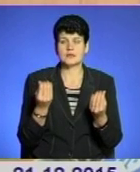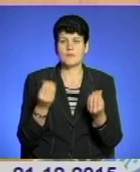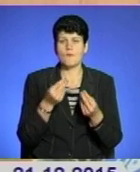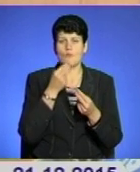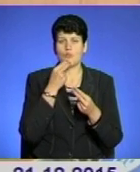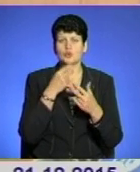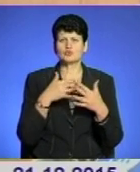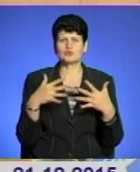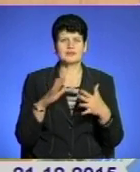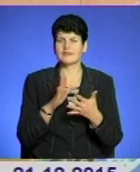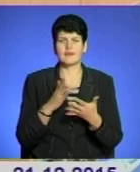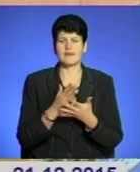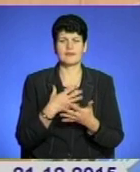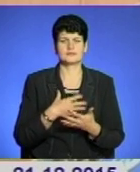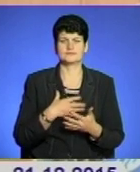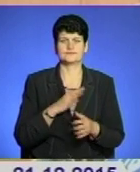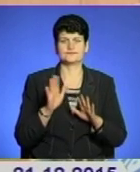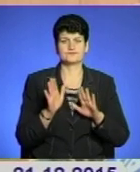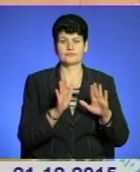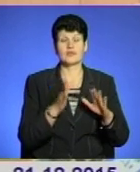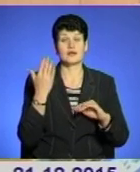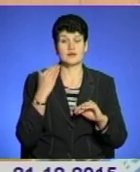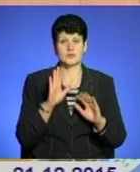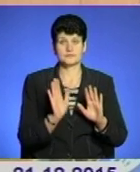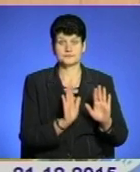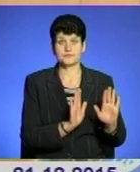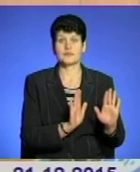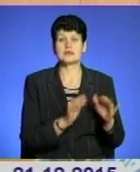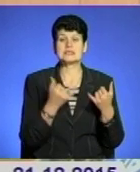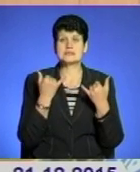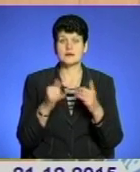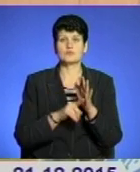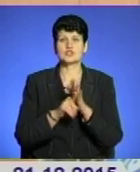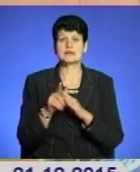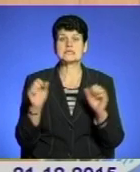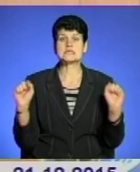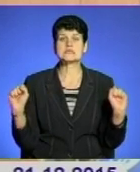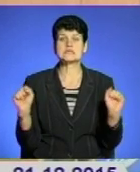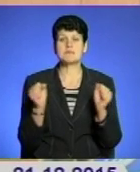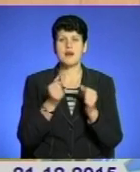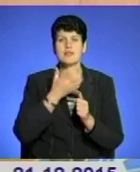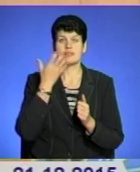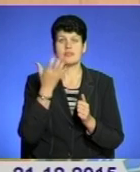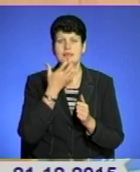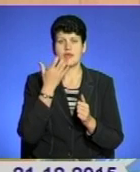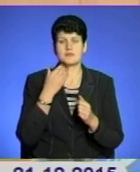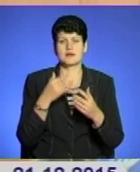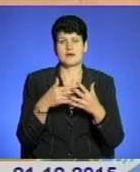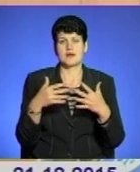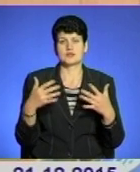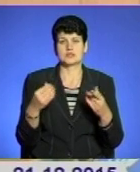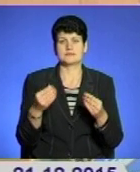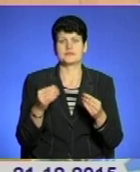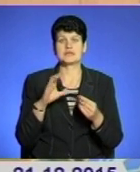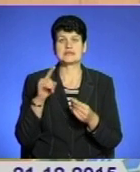не є такими актуальними, як були вони раніше, то зараз наступає зима, це теплі речі, можливо,